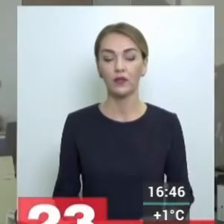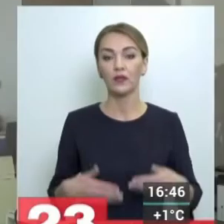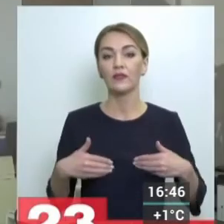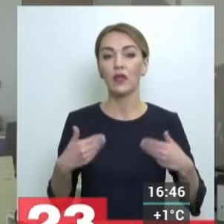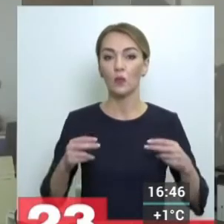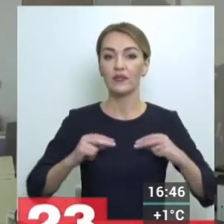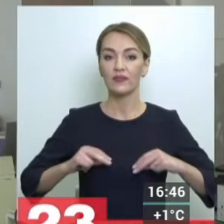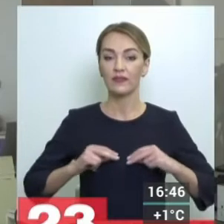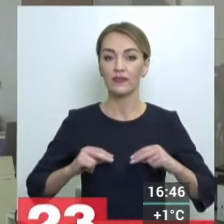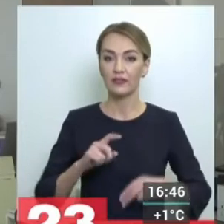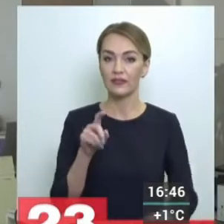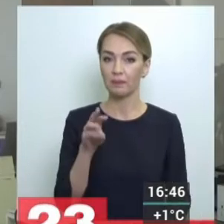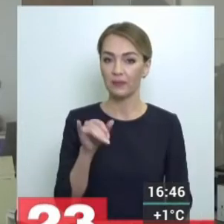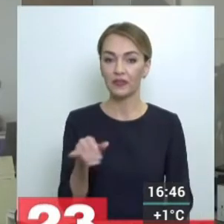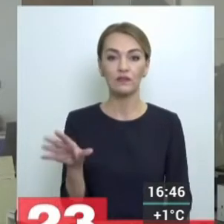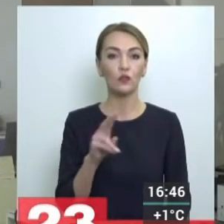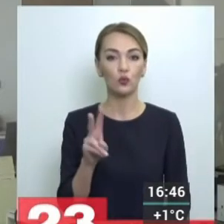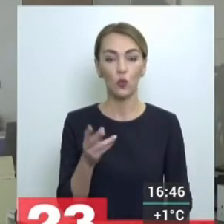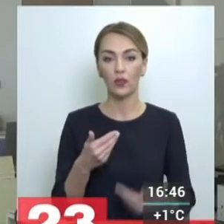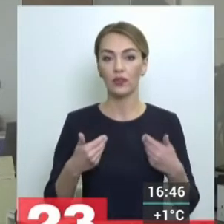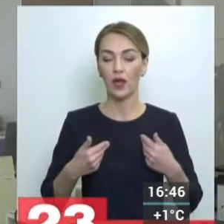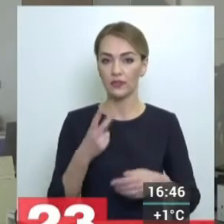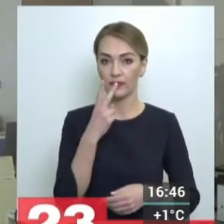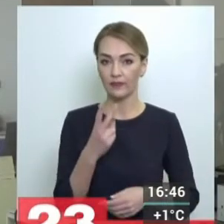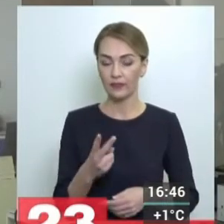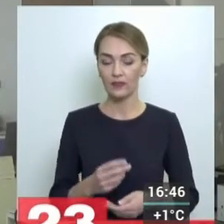Вітаю працівників СМІ, вітаю всіх, хто нас дивиться.